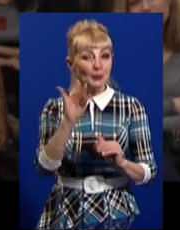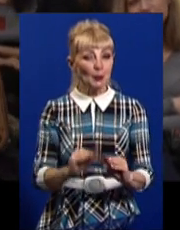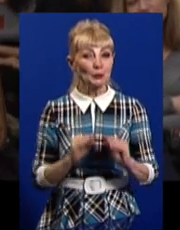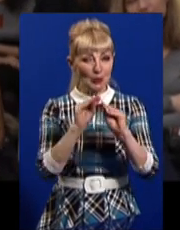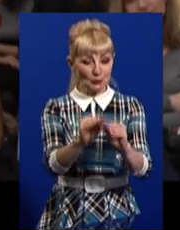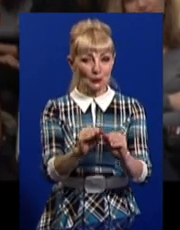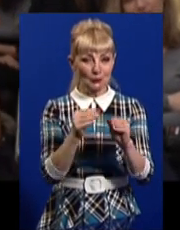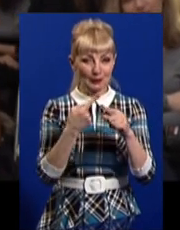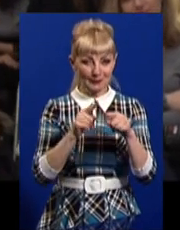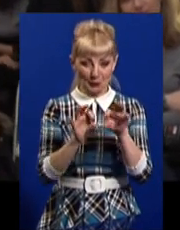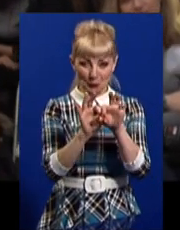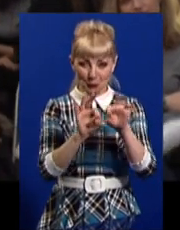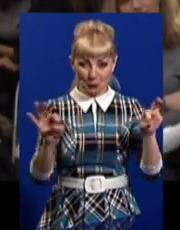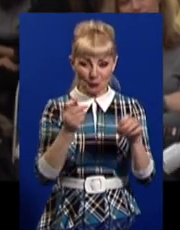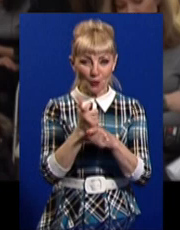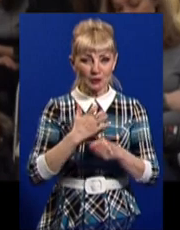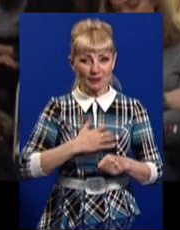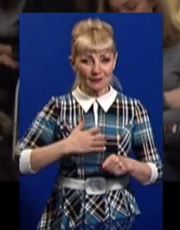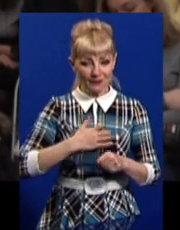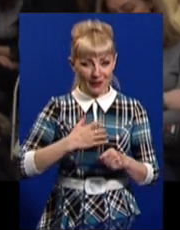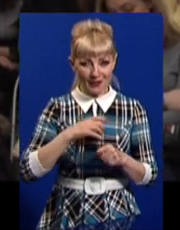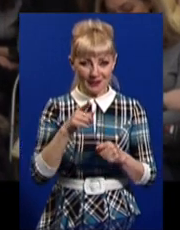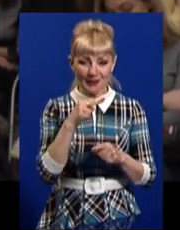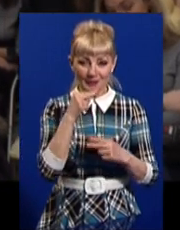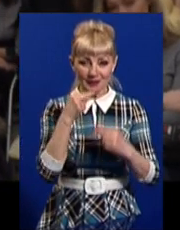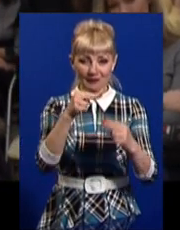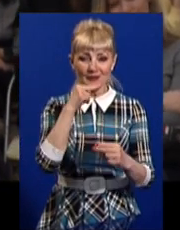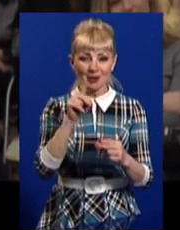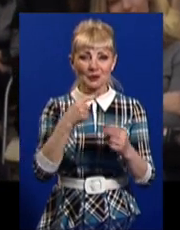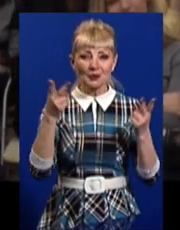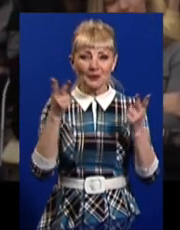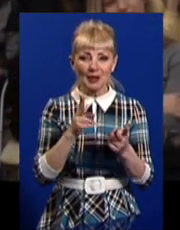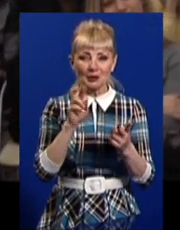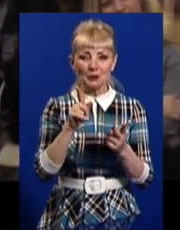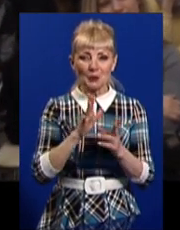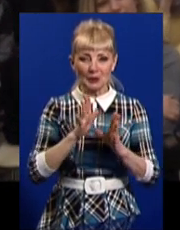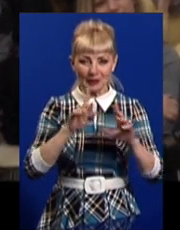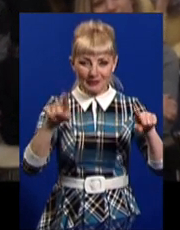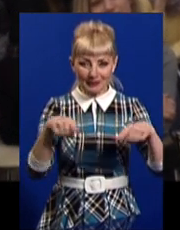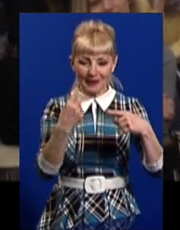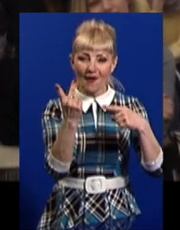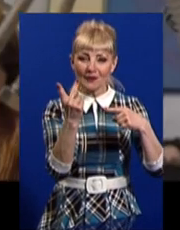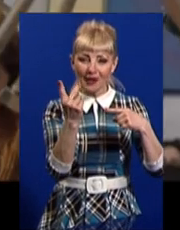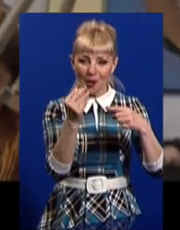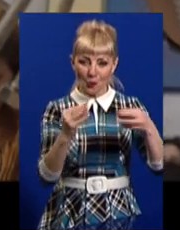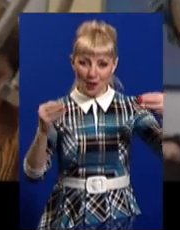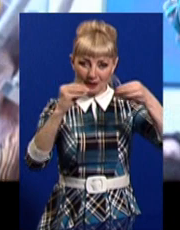При установці гофротрубки дуже важливо звернути увагу на те, що нам потрібно уникнути утворення з трубки другого сифона.